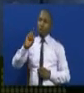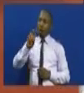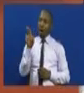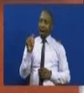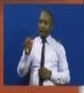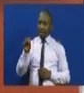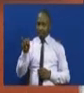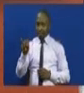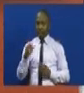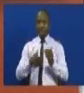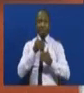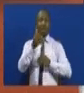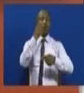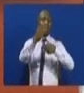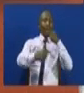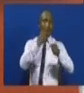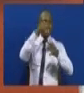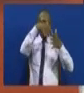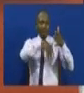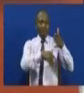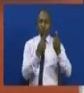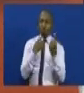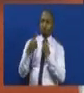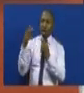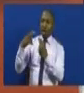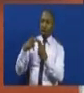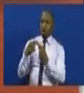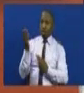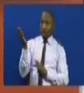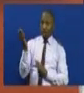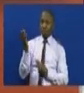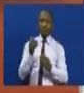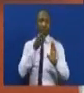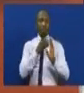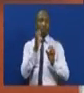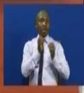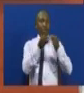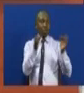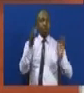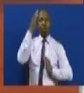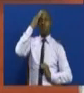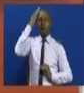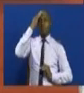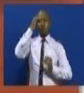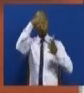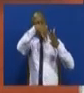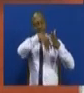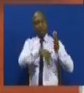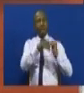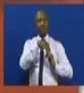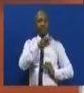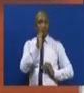TBC Aridhio, tutaendelea baadaye kwa kina kuzungumza na Dr. Joseph Otione ili upate fursa ya kufahamu kwa undani